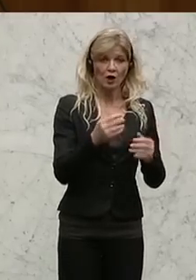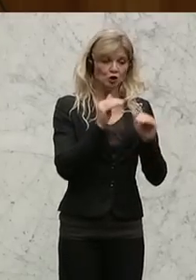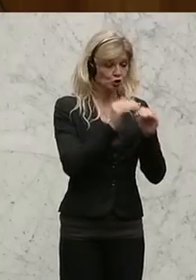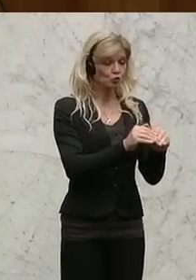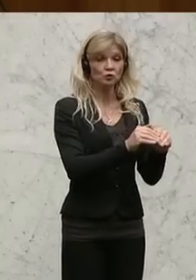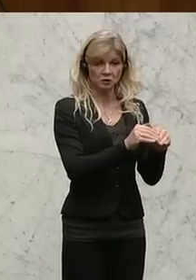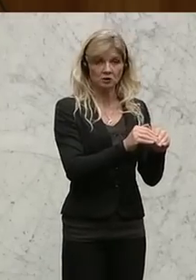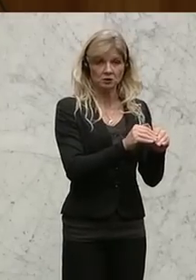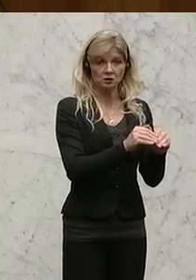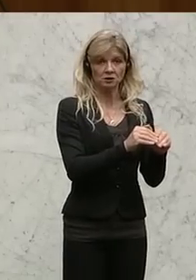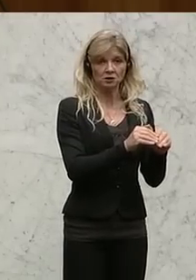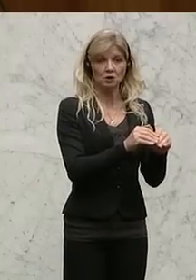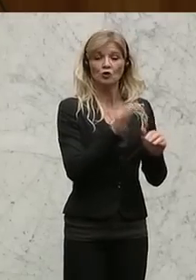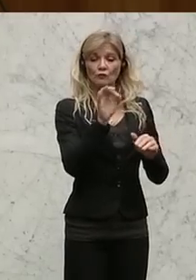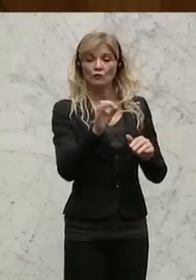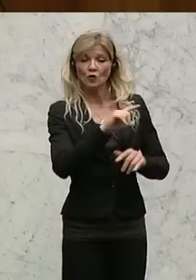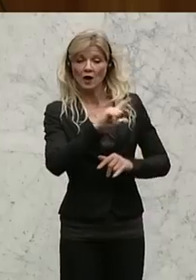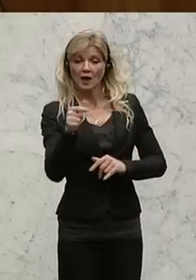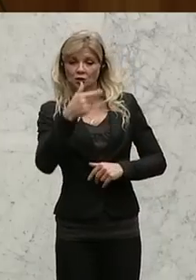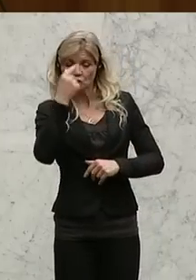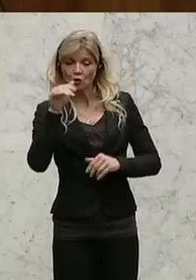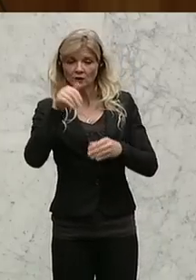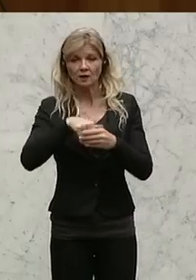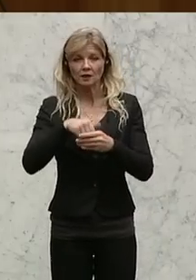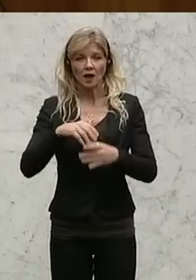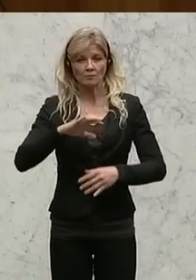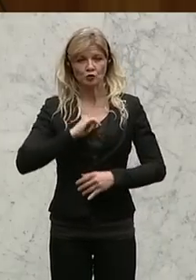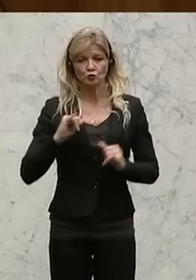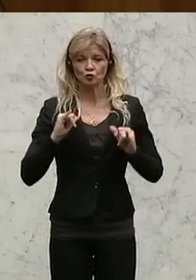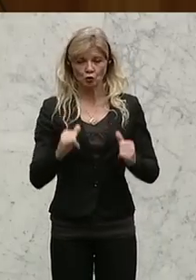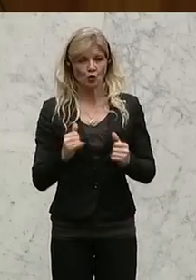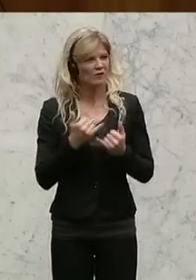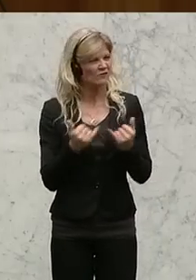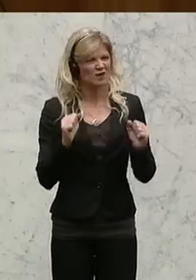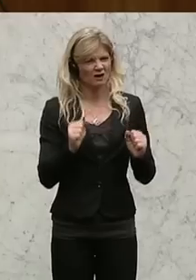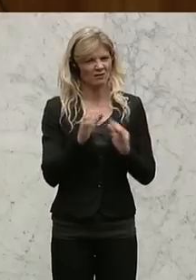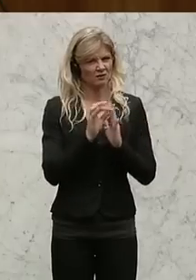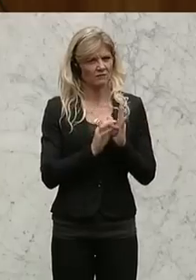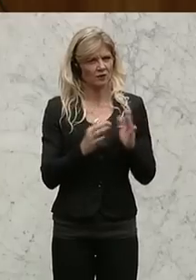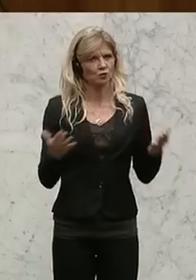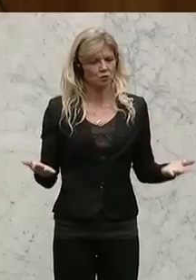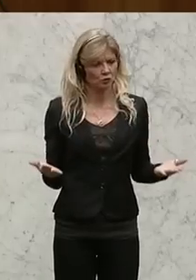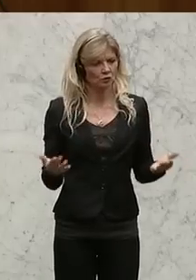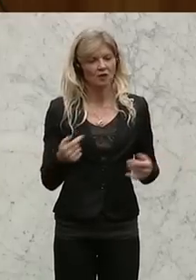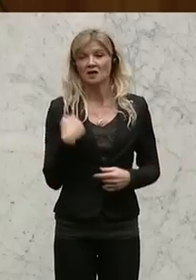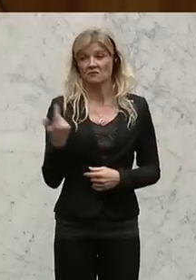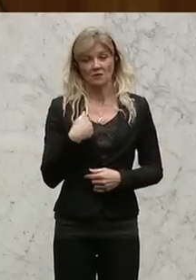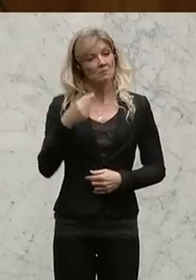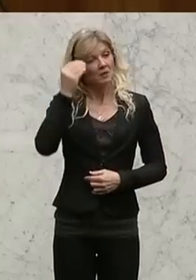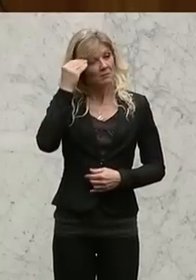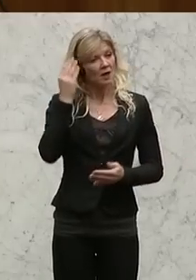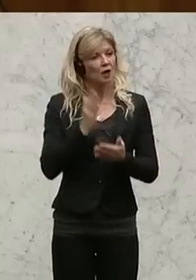definiert. Und wir haben hier leider eine Trendwende erkennen müssen in der Auslegung